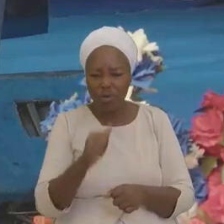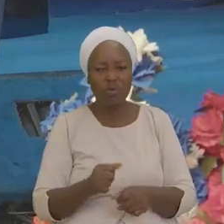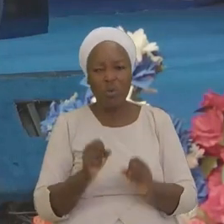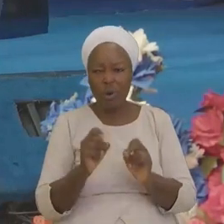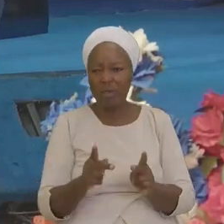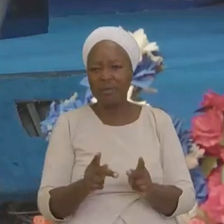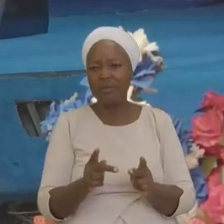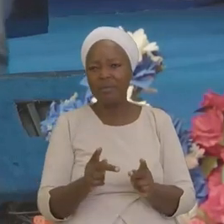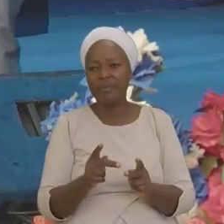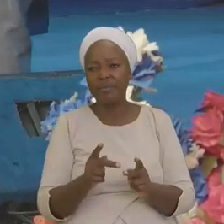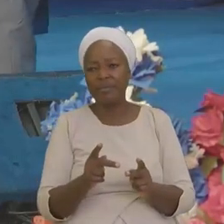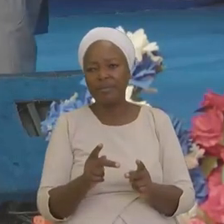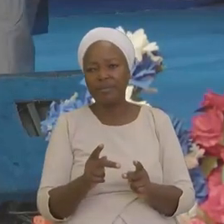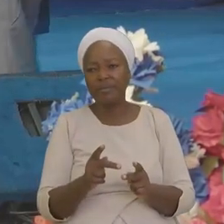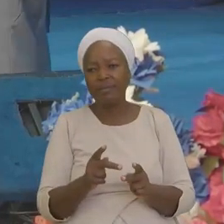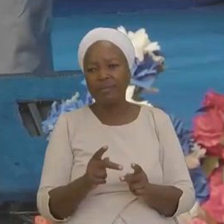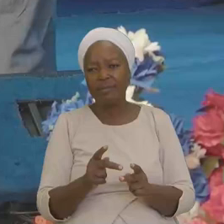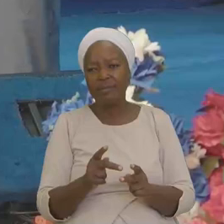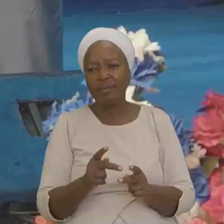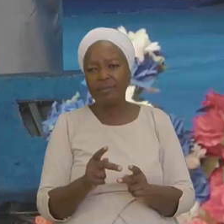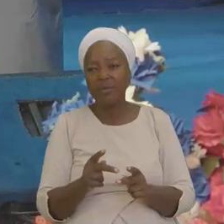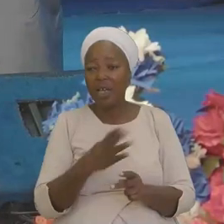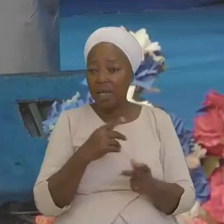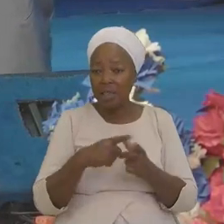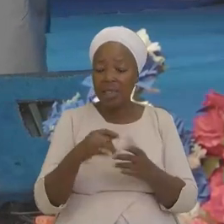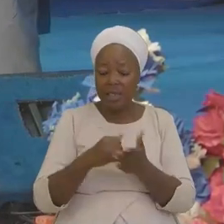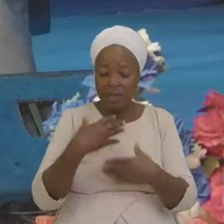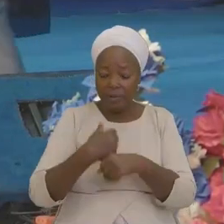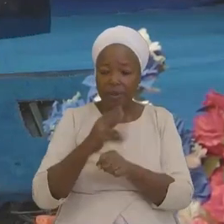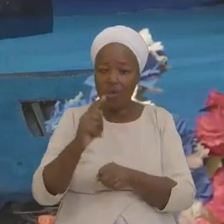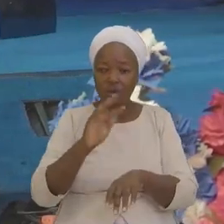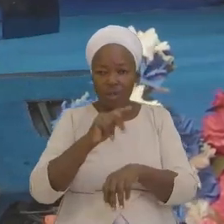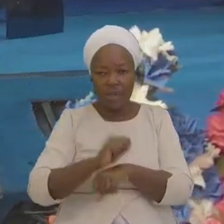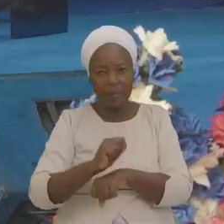être légitimes, mais tu les rends illégitimes.